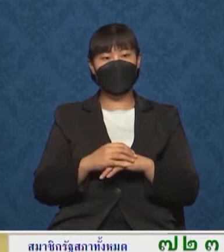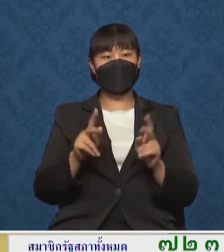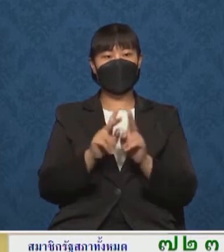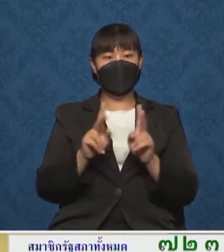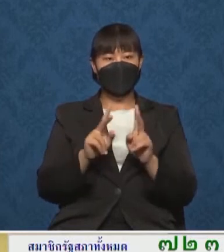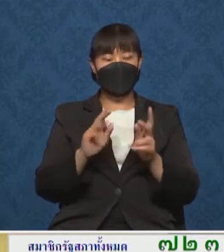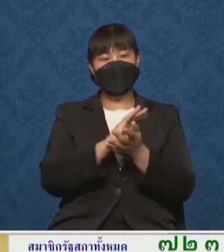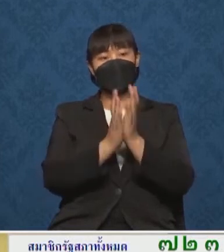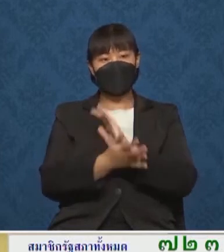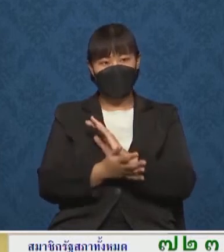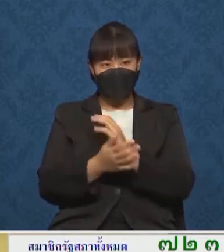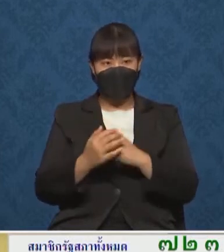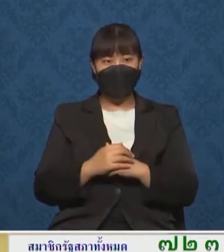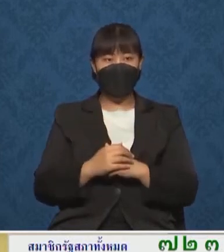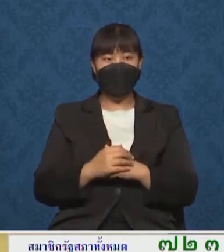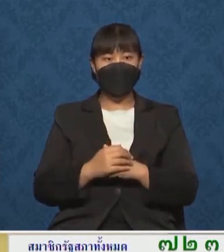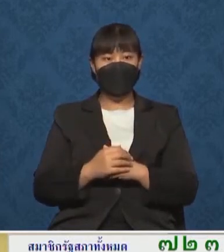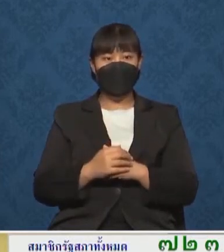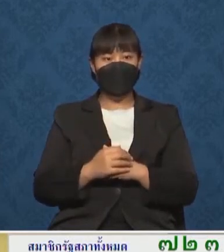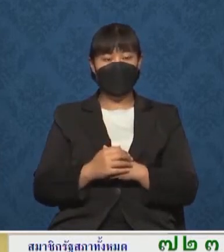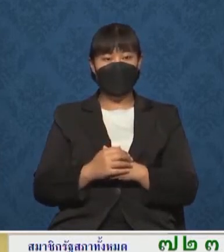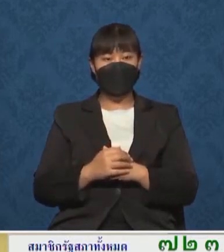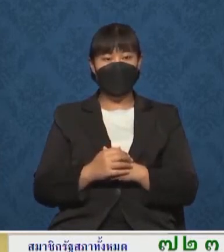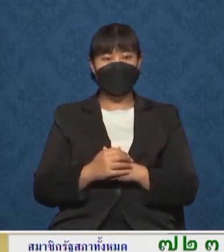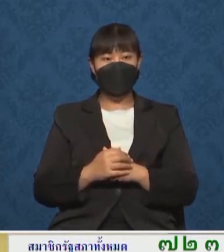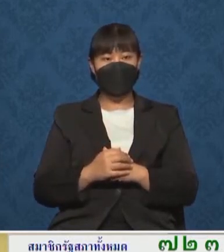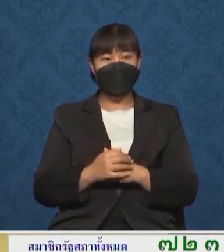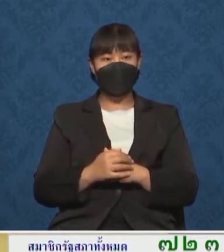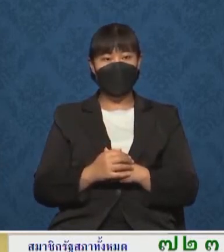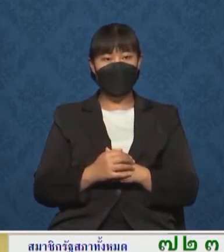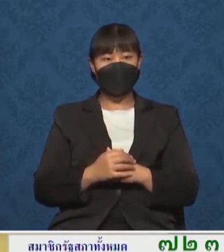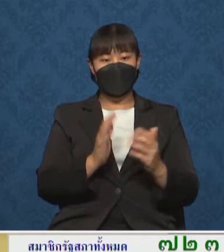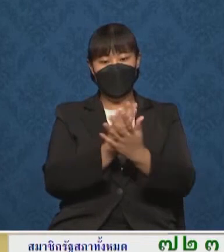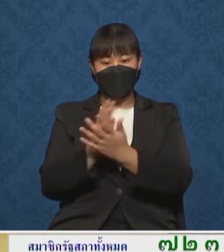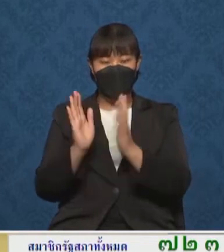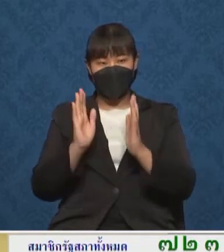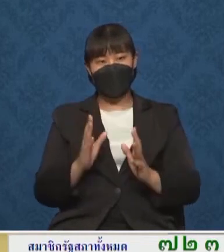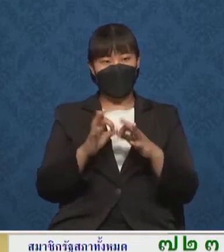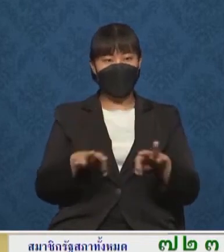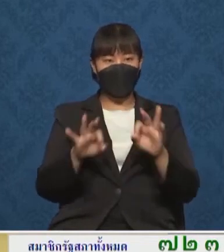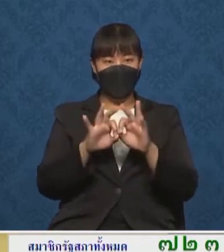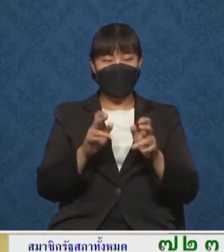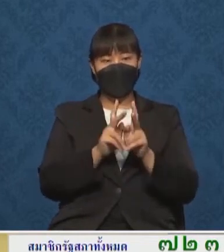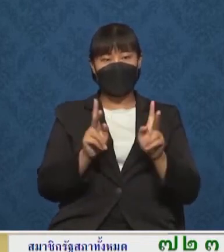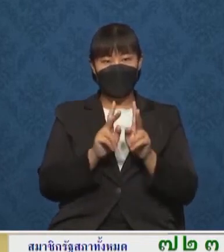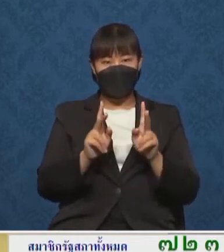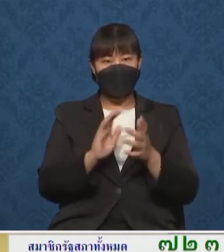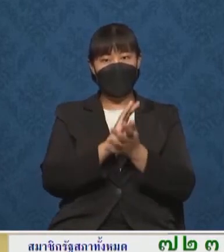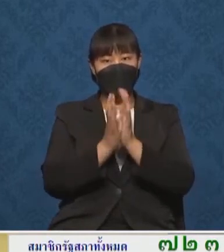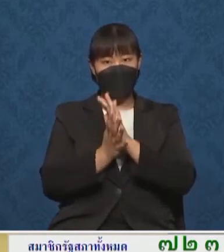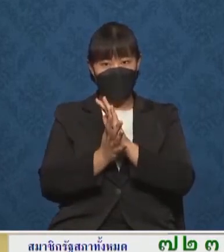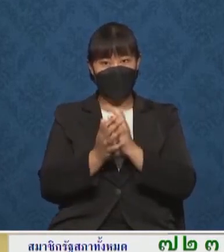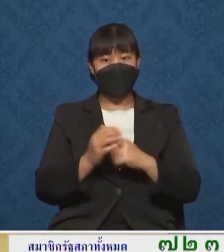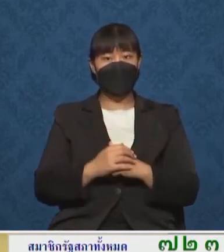คณะกรรมการปฏิรูปนะครับและสัดส่วนที่สำคัญก็คือว่าคณะกรรมการปฏิรูปประเทศเนี่ยนะครับเราพบว่